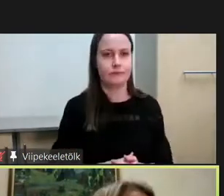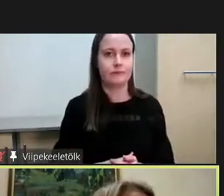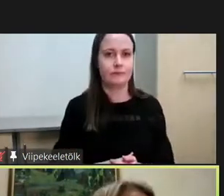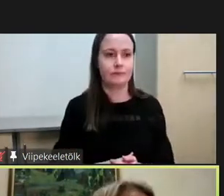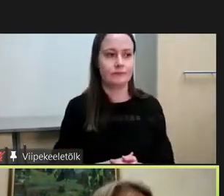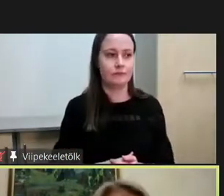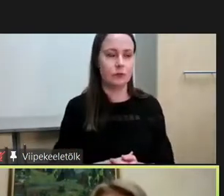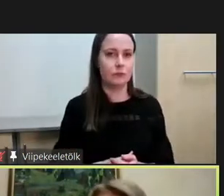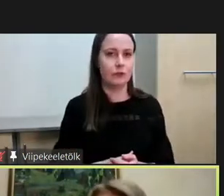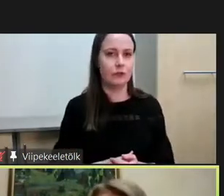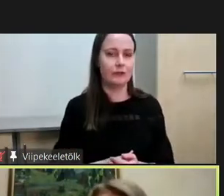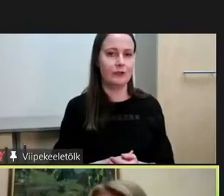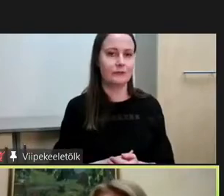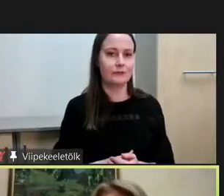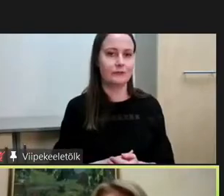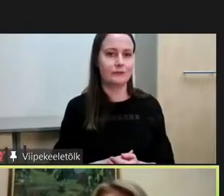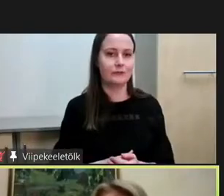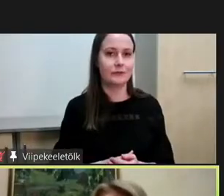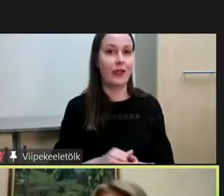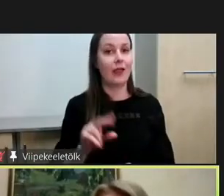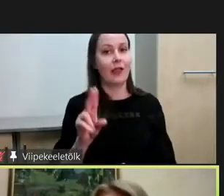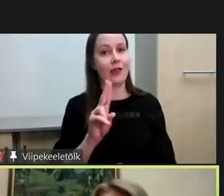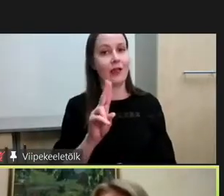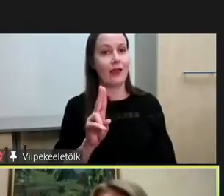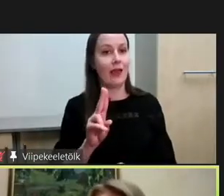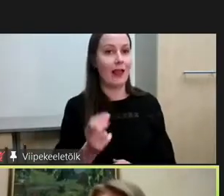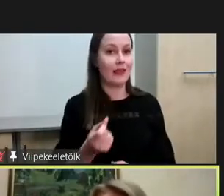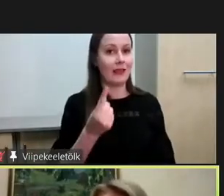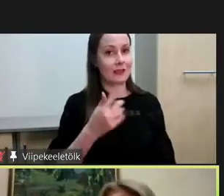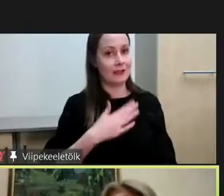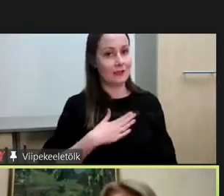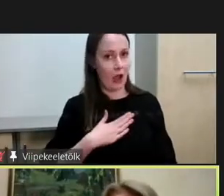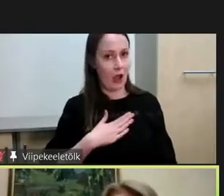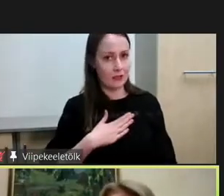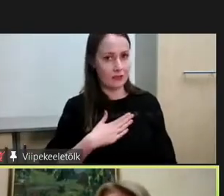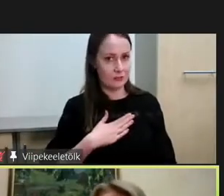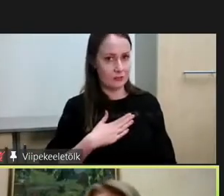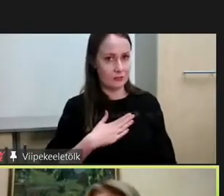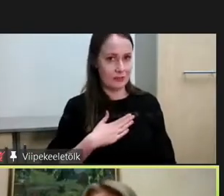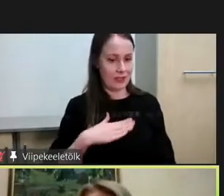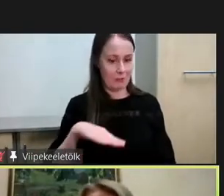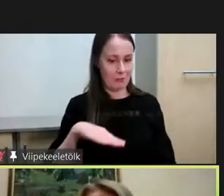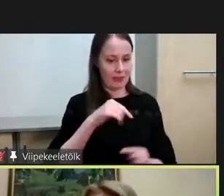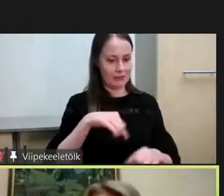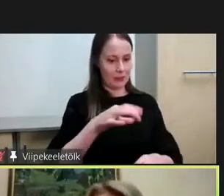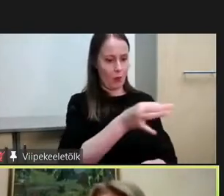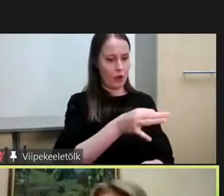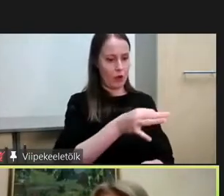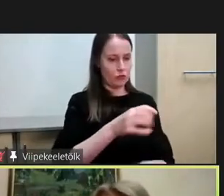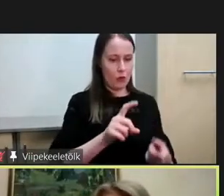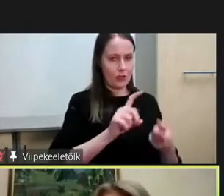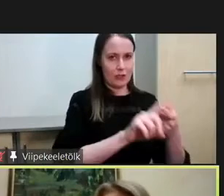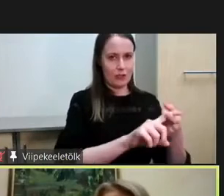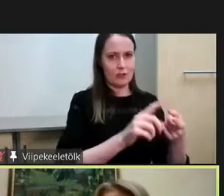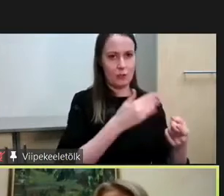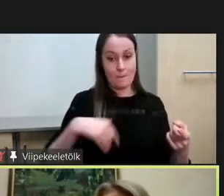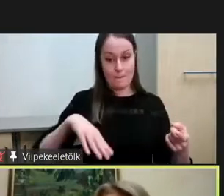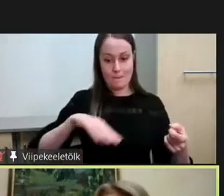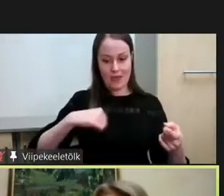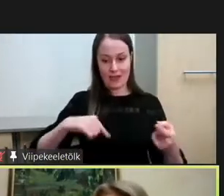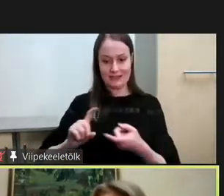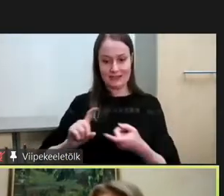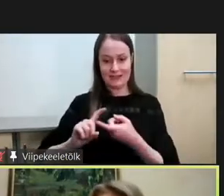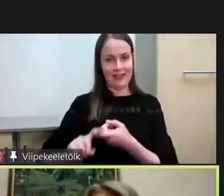Ja kellel nüüd tekkis tahtmine ja puudub igasugune kokkupuude meie liikmesorganisatsioonidega, siis meiega liituda ei saa, sest me ei